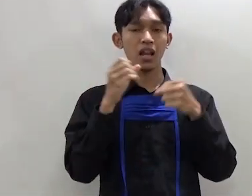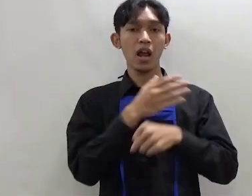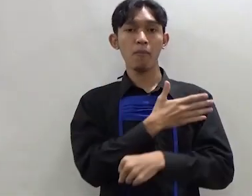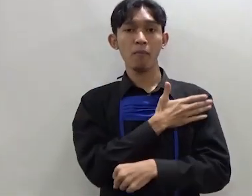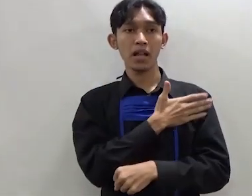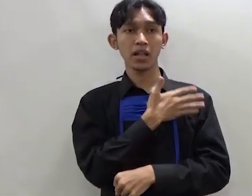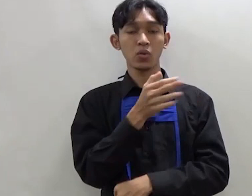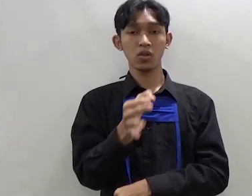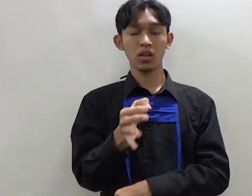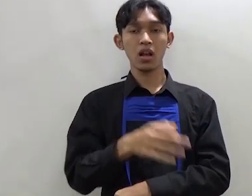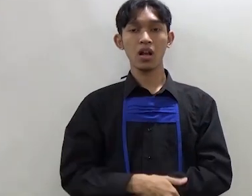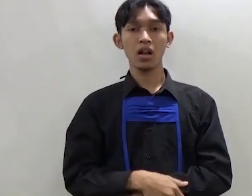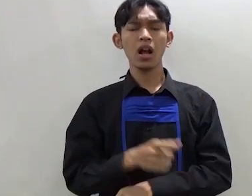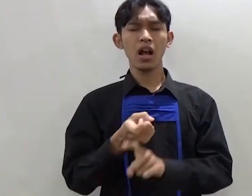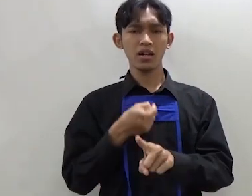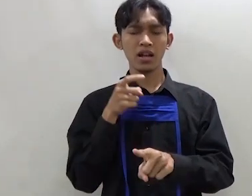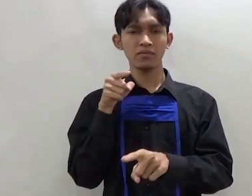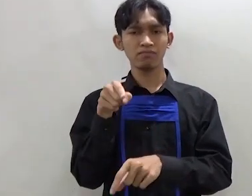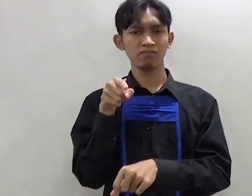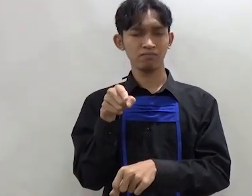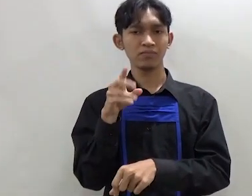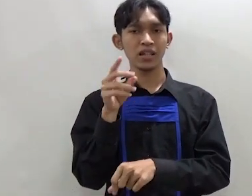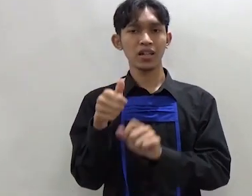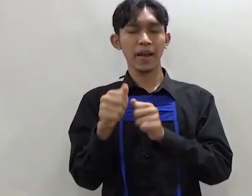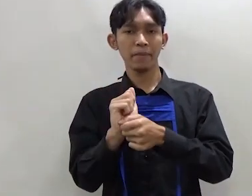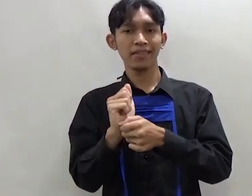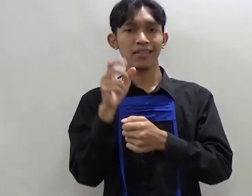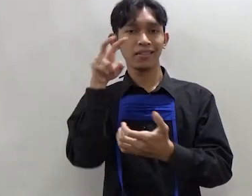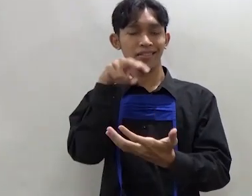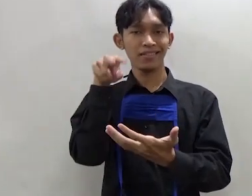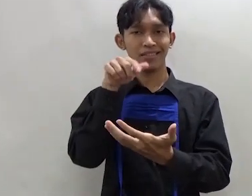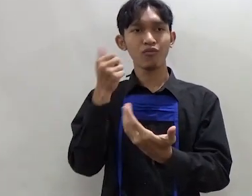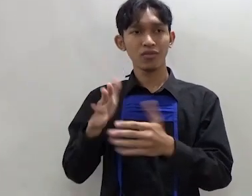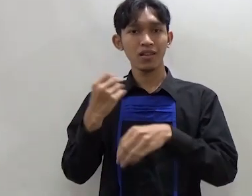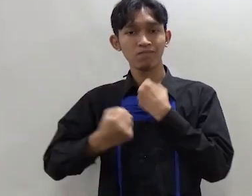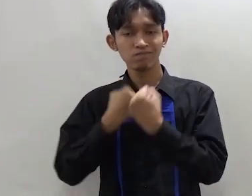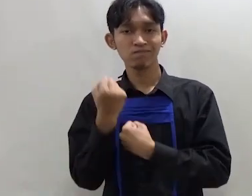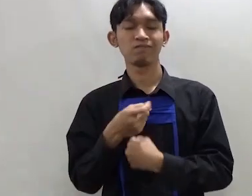Informasi yang ketiga perlu saya sampaikan bahwa